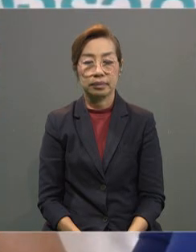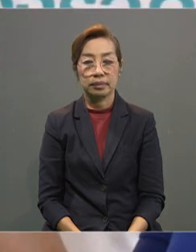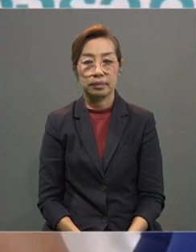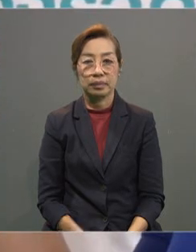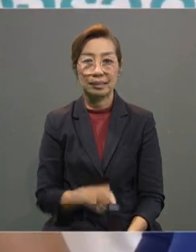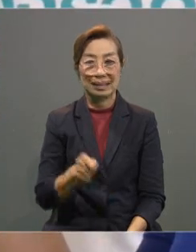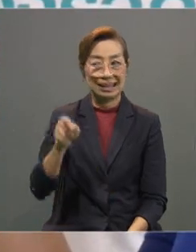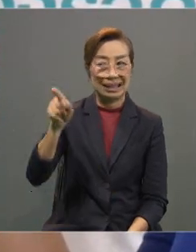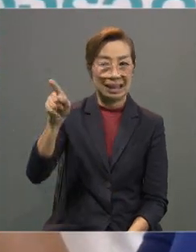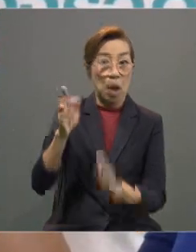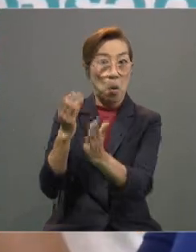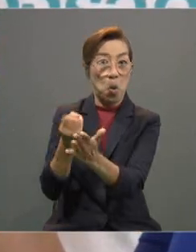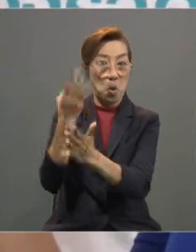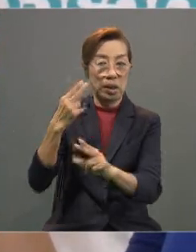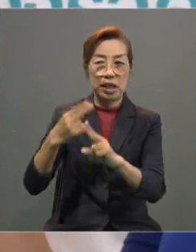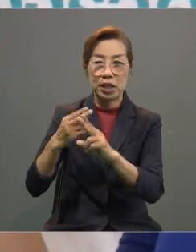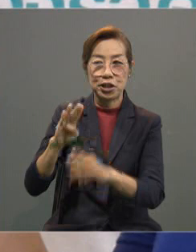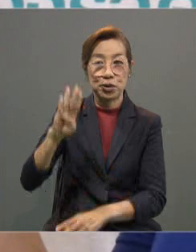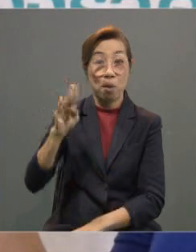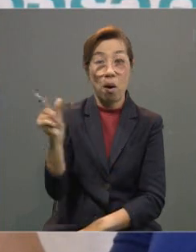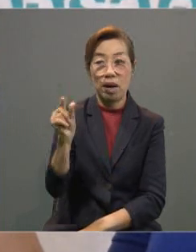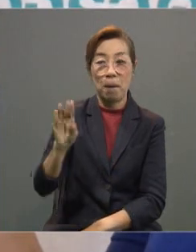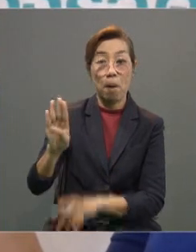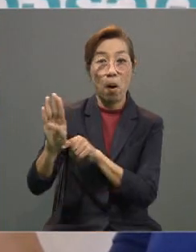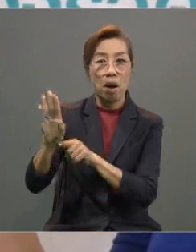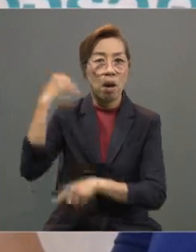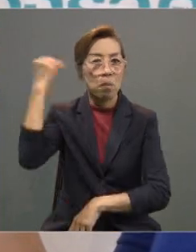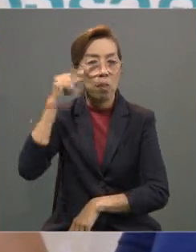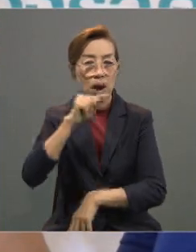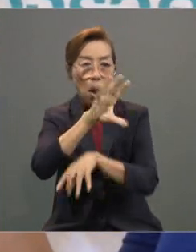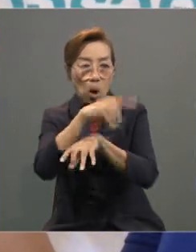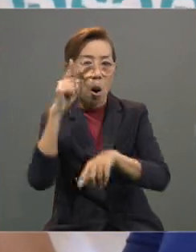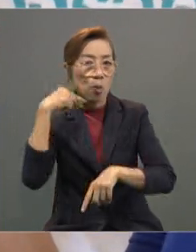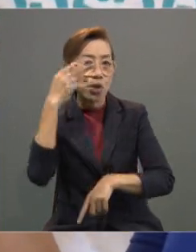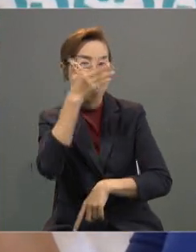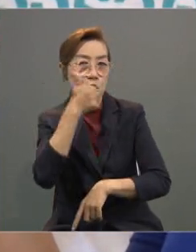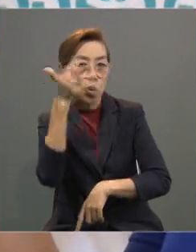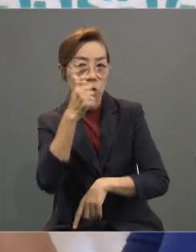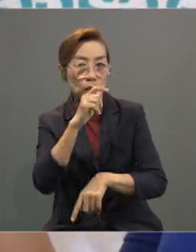เสียคนนี้นะครับมีประวัติพฤติกรรมในการหลอกสาวเอนเตอร์เทนอย่างเงี้ย